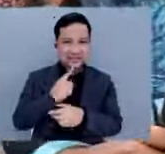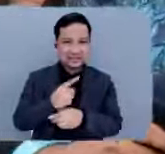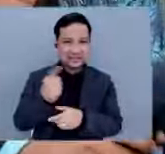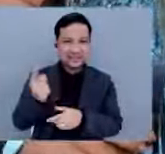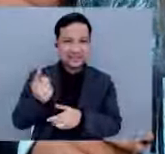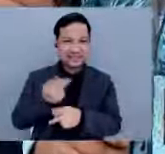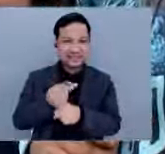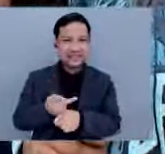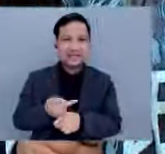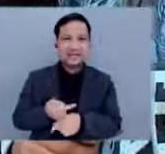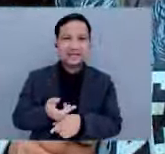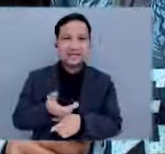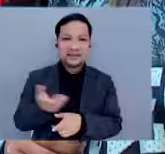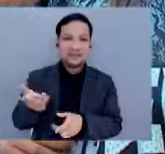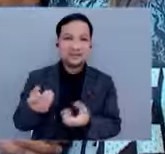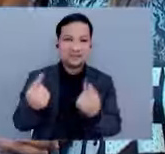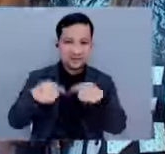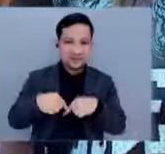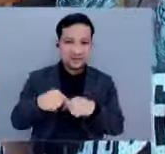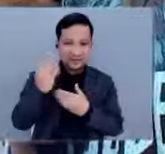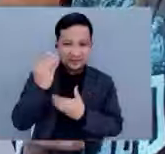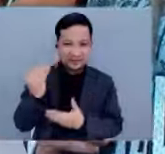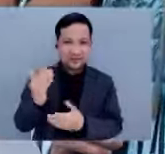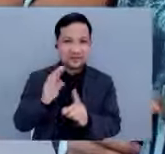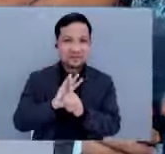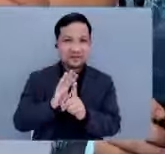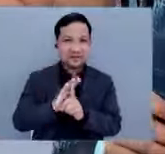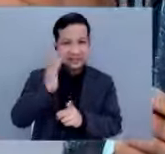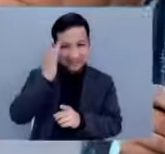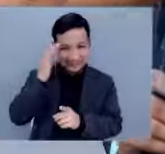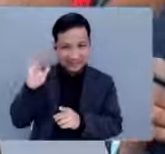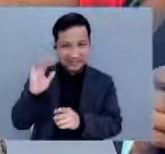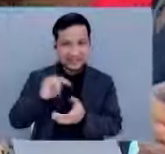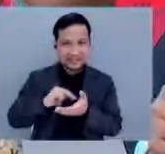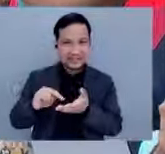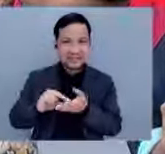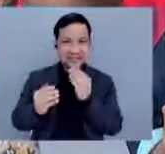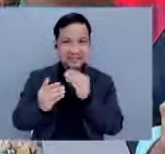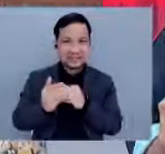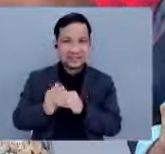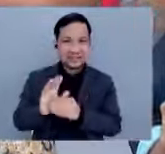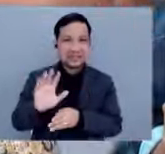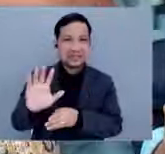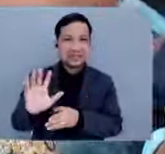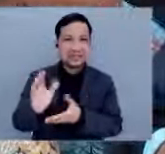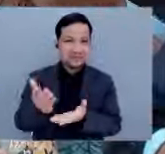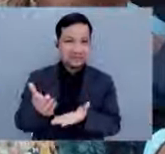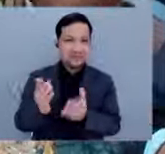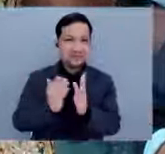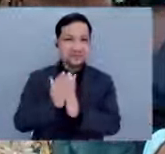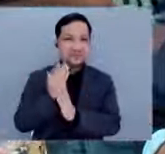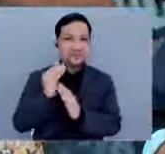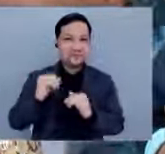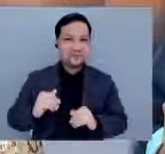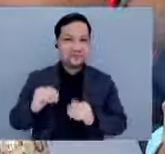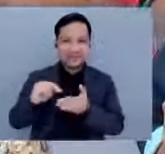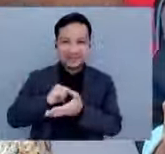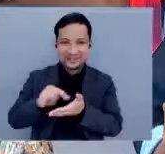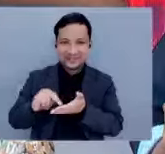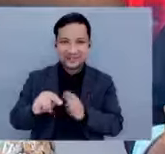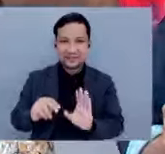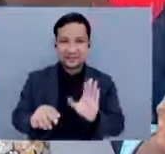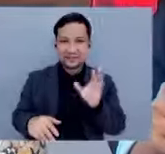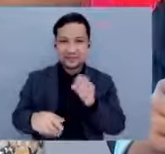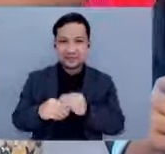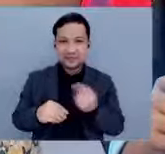Hindi, okay. Dito na lang tayo kasi dito magaling si Jess. Yung magbibigay ng mensahe. Ayan! Dance. Kayo kasi, siya kasi ang mensahe